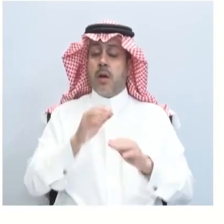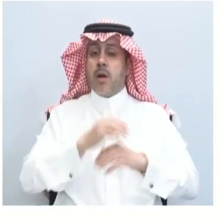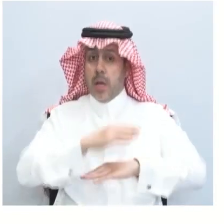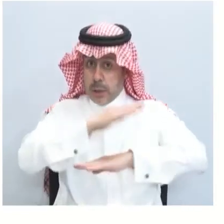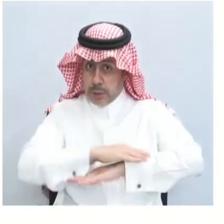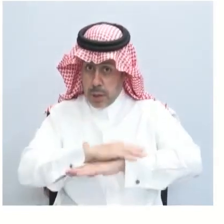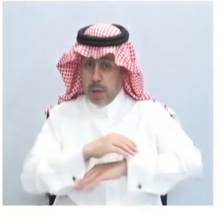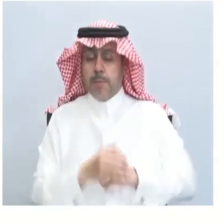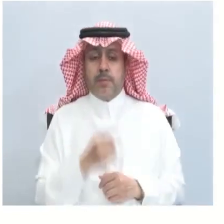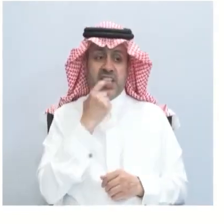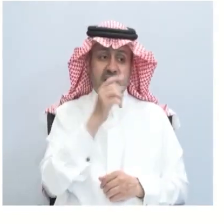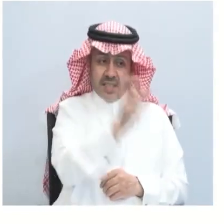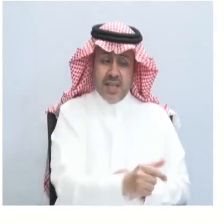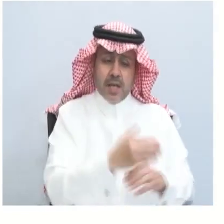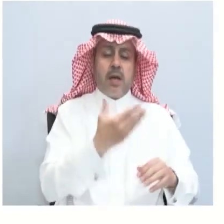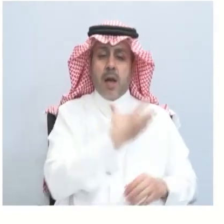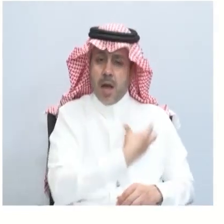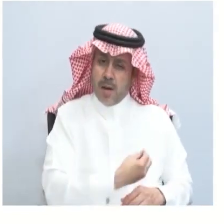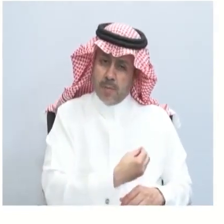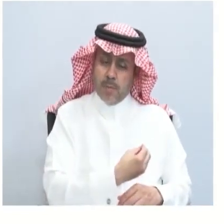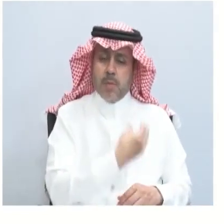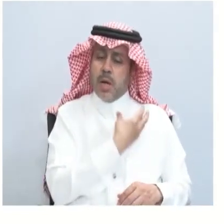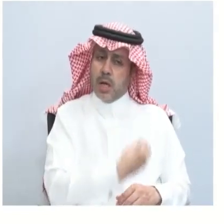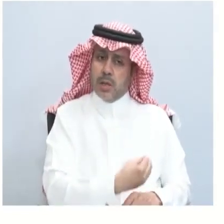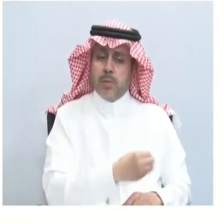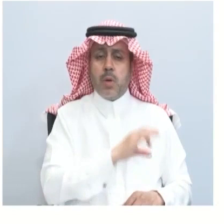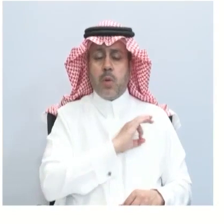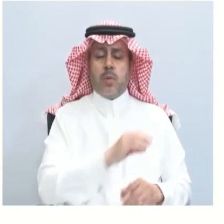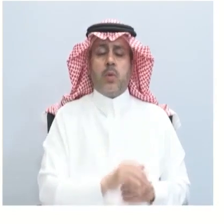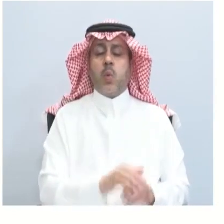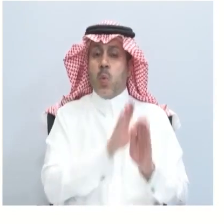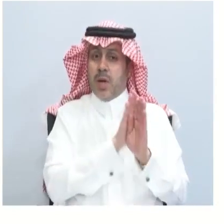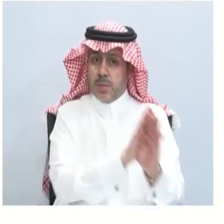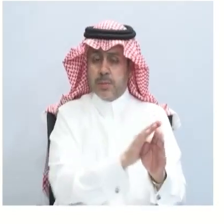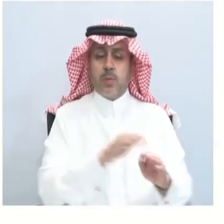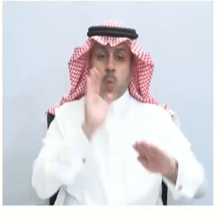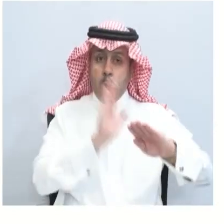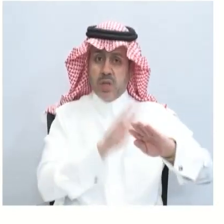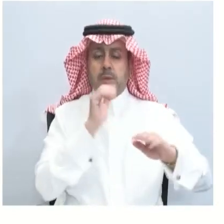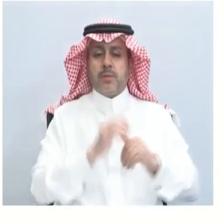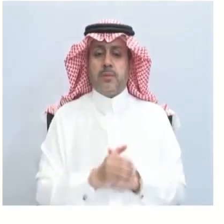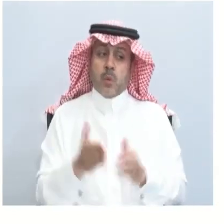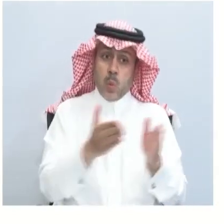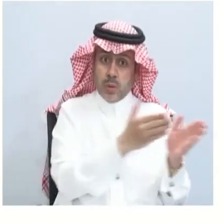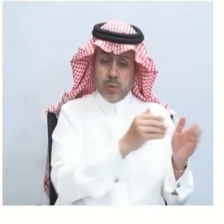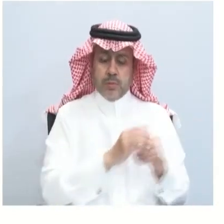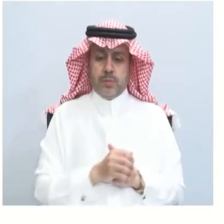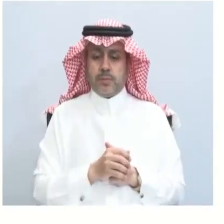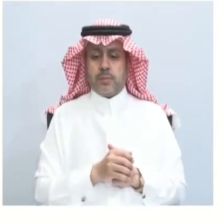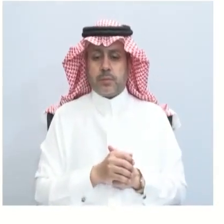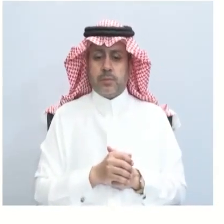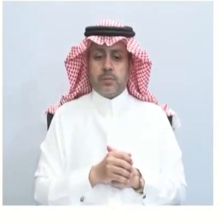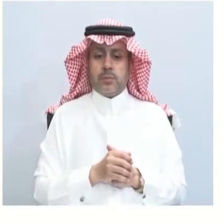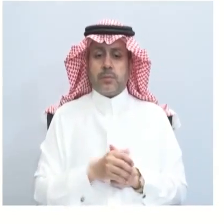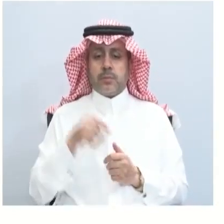والتقدير ولم ل الصغير من حق في العنايه والتربيه والتوجيه اذا هذا هو